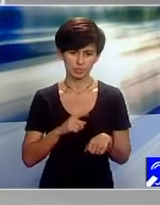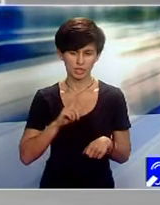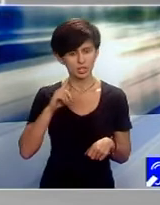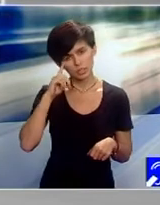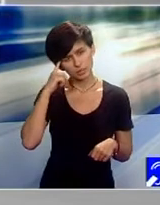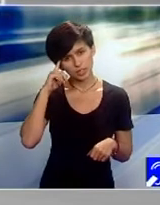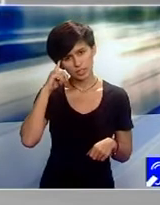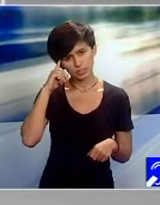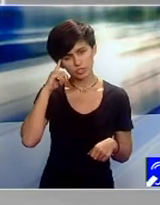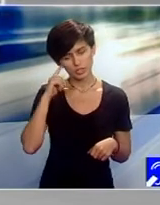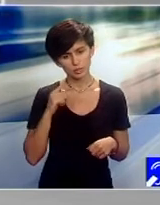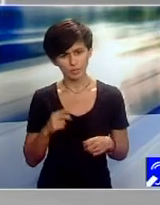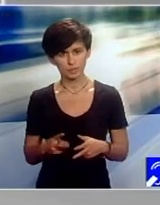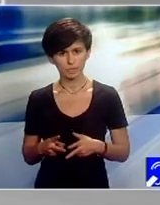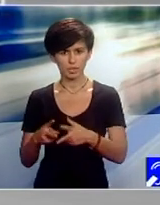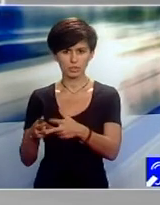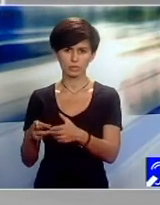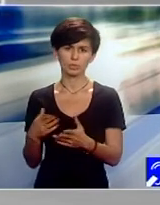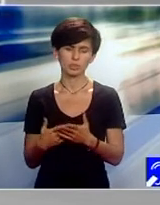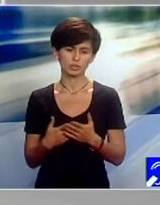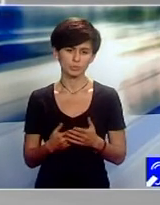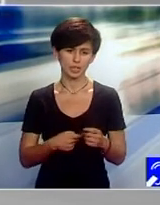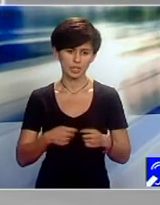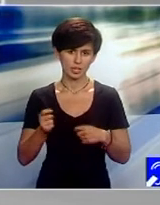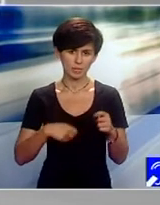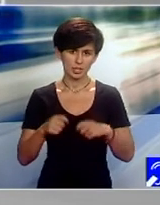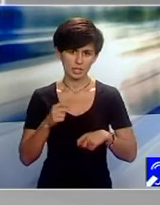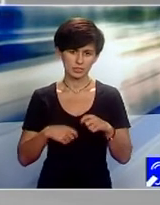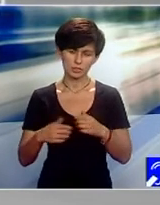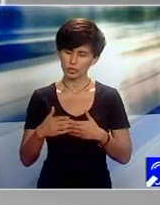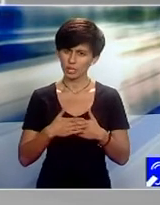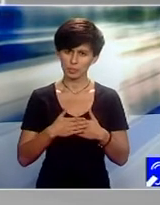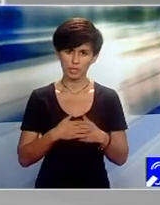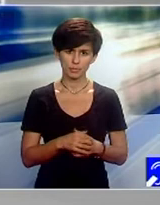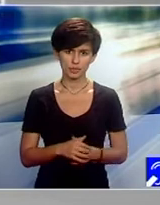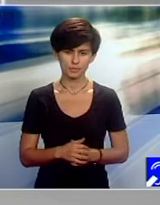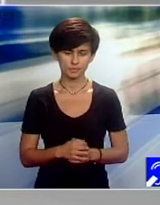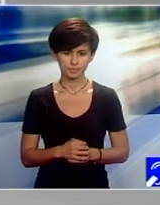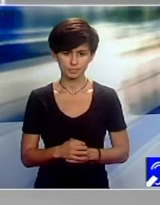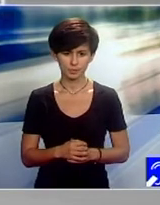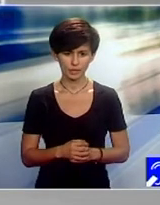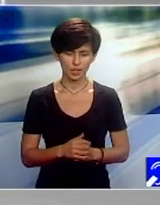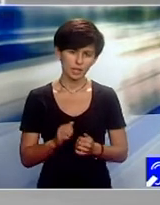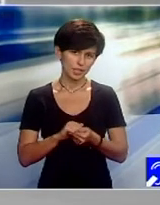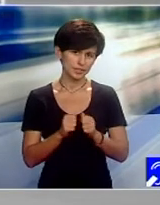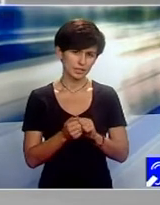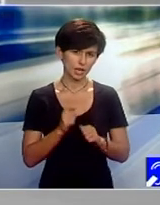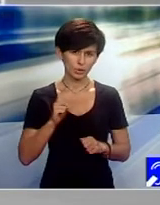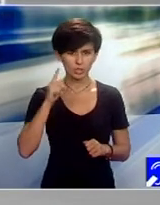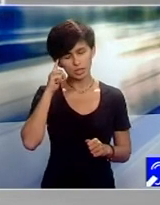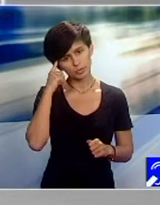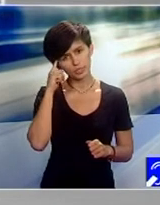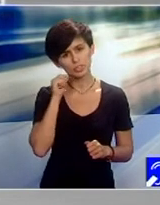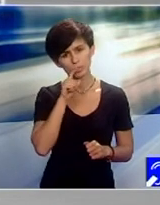știm drumul spre magazinul cel mai apropiat sau nu mai ținem minte unde am pus